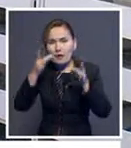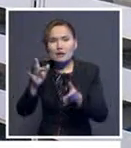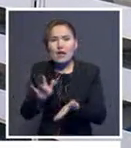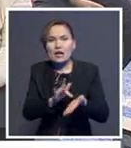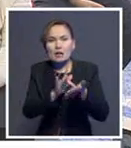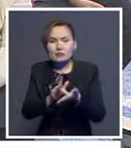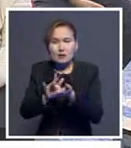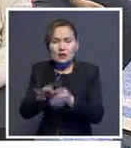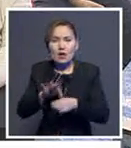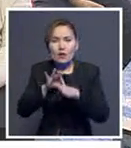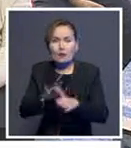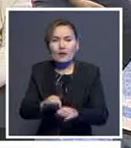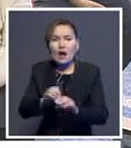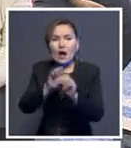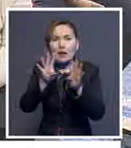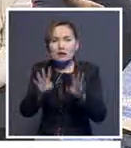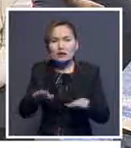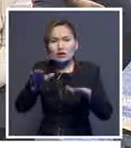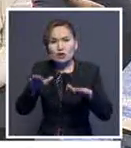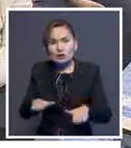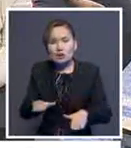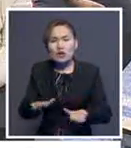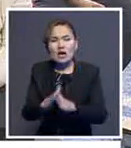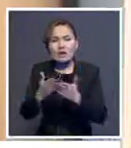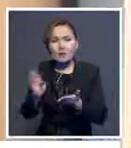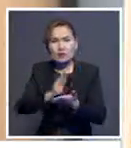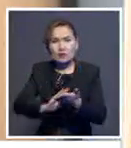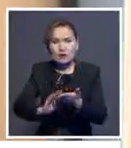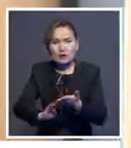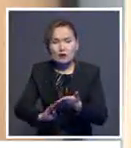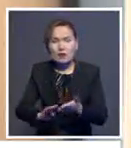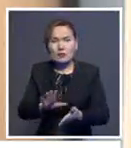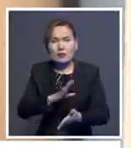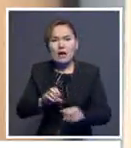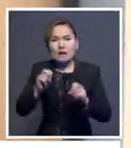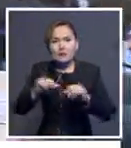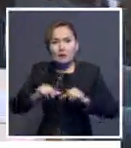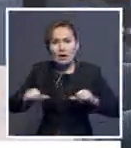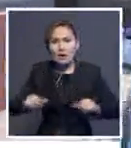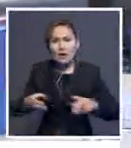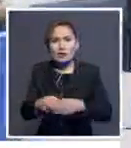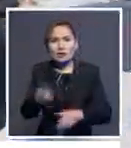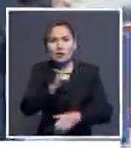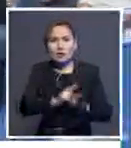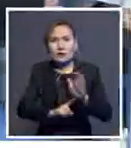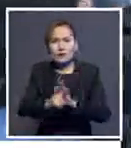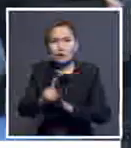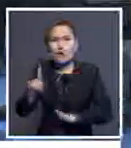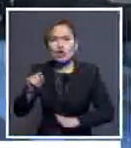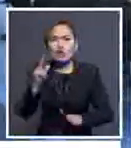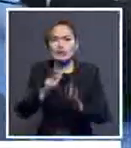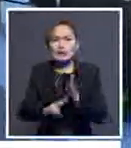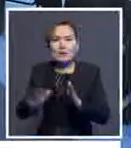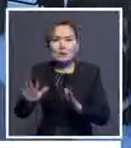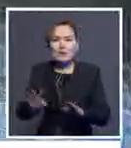жерлері түгенделіп, тізімдер жасалды. Оны іріктеуге өңірлердегі арнайы комиссия күш салды. Соның нәтижесінде 185